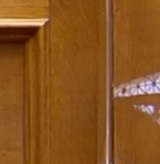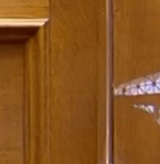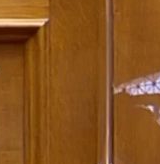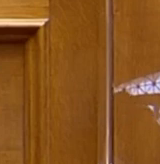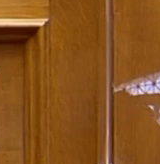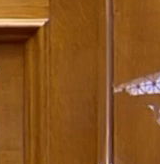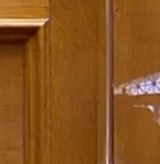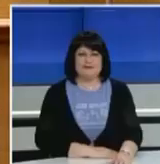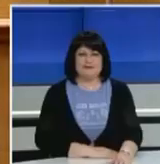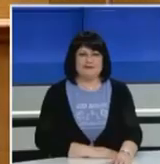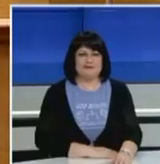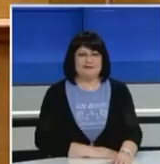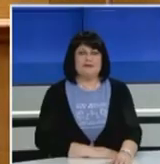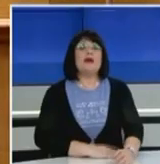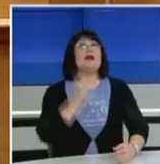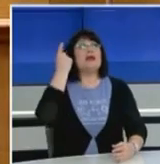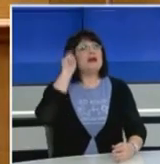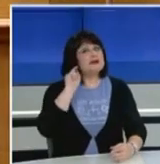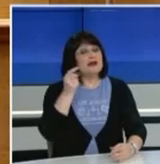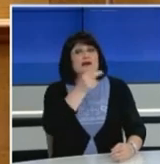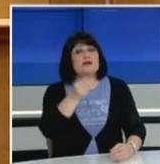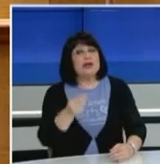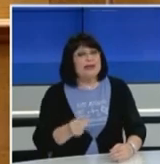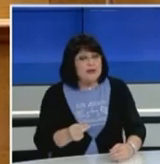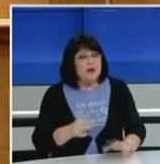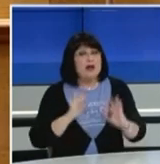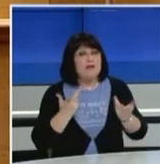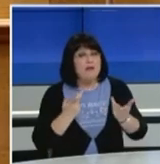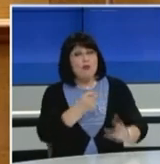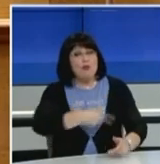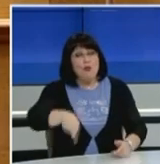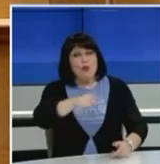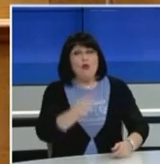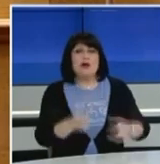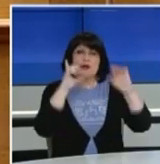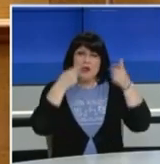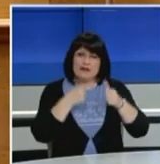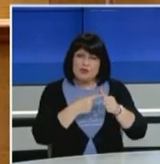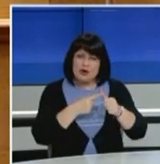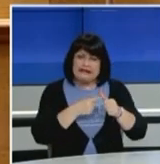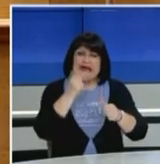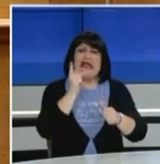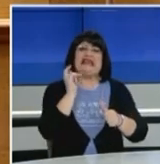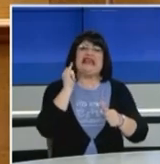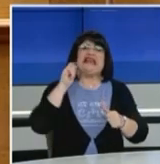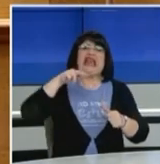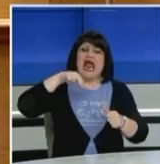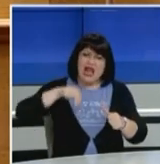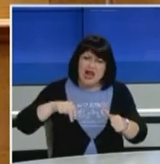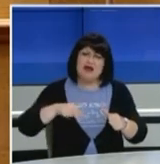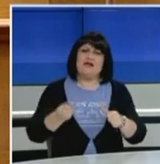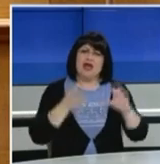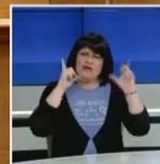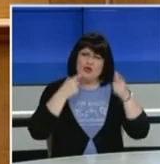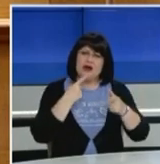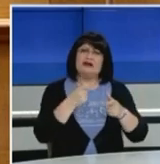Δεν τα γνωρίζετε αυτά όταν όλοι σας, Νέα Δημοκρατία, ΣΥΡΙΖΑ και ΚΙΝΑΛ, απορρίπτατε κατά